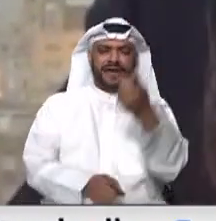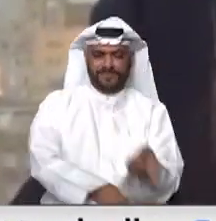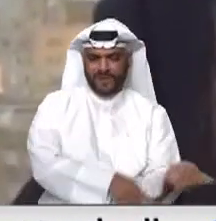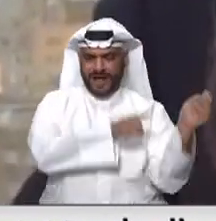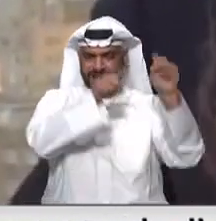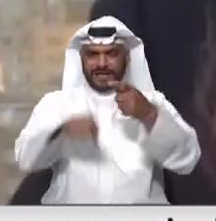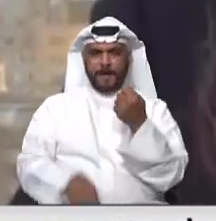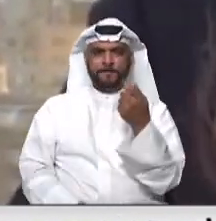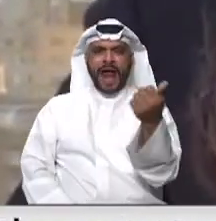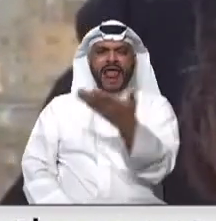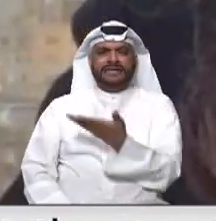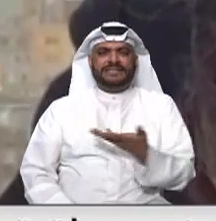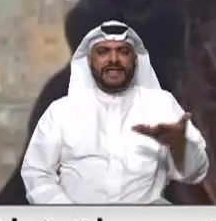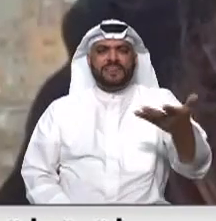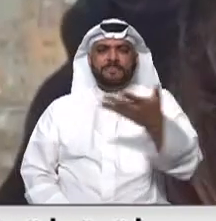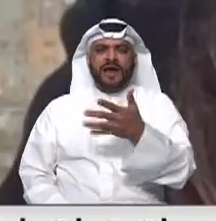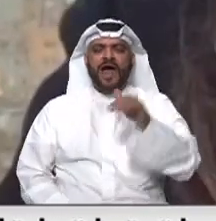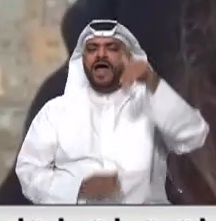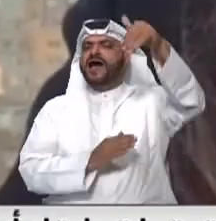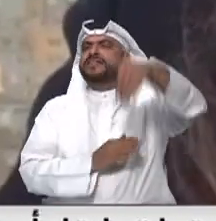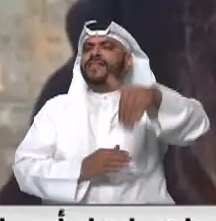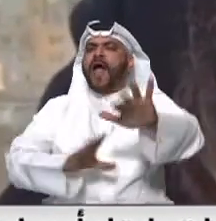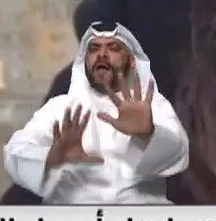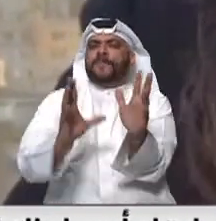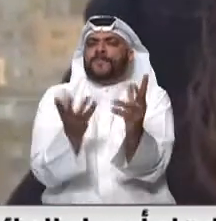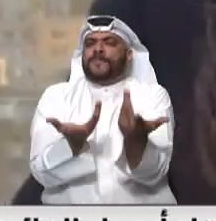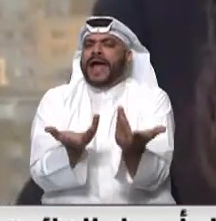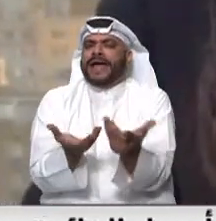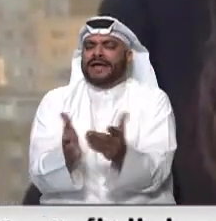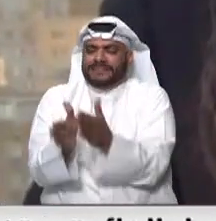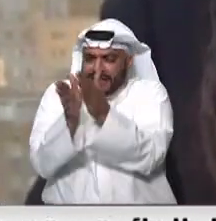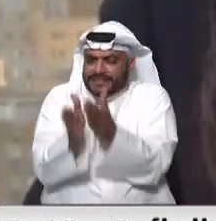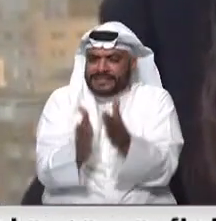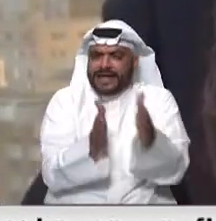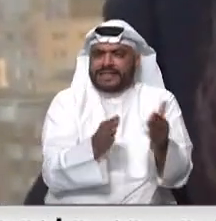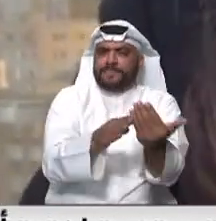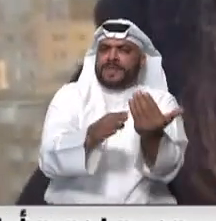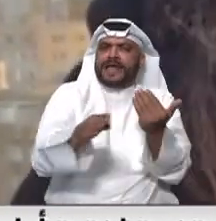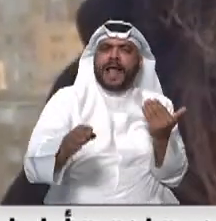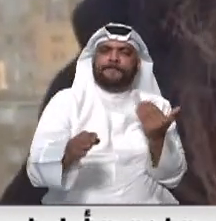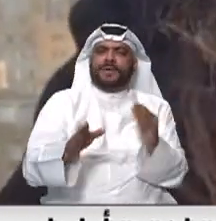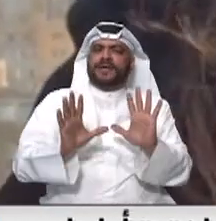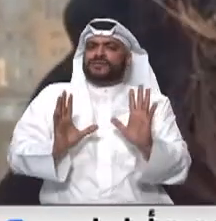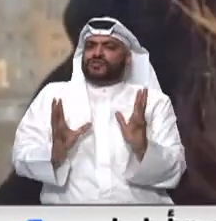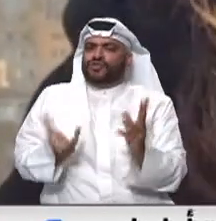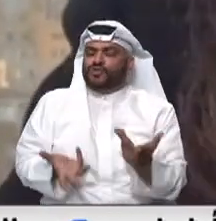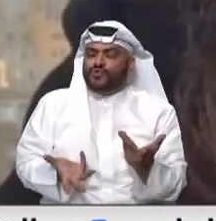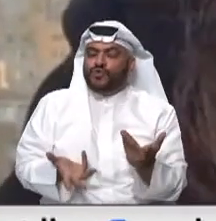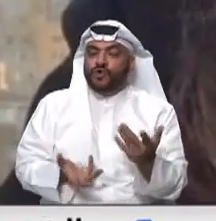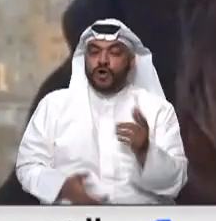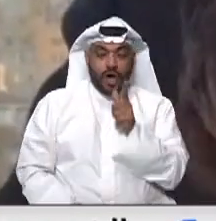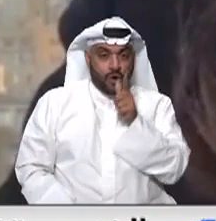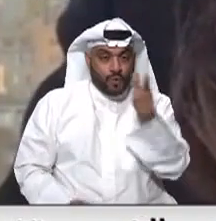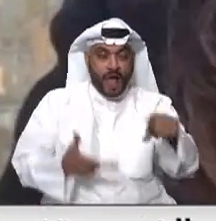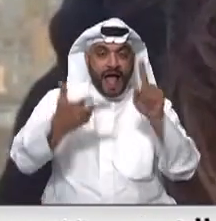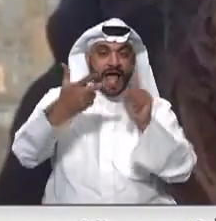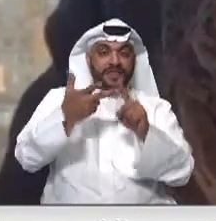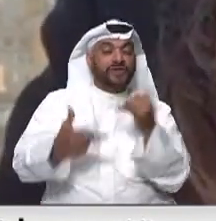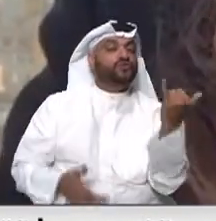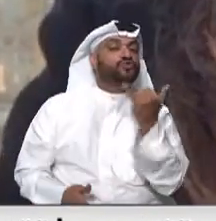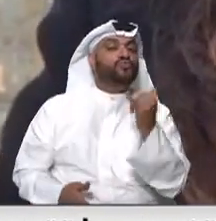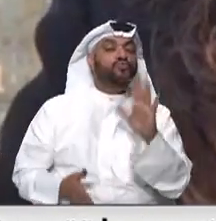أجواء هذه الاحتفالية من حيث الاستعداد؟ وأيضا حدثينا حول أهمية المكتب في ميزان